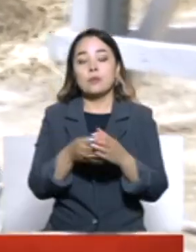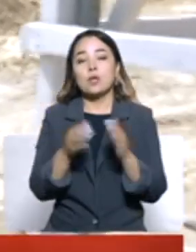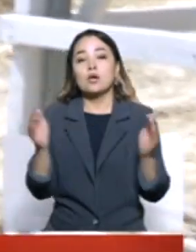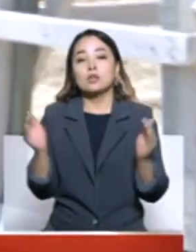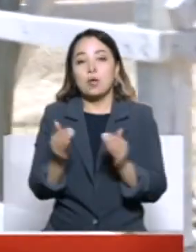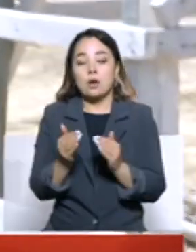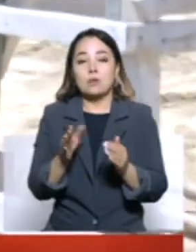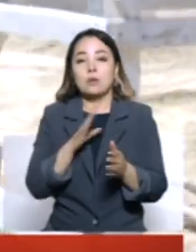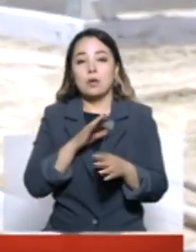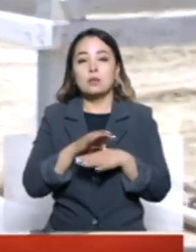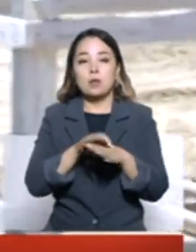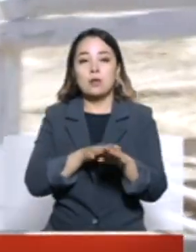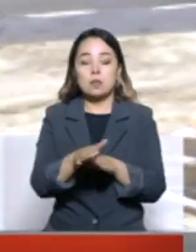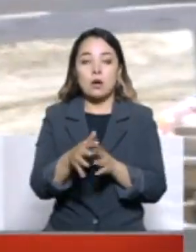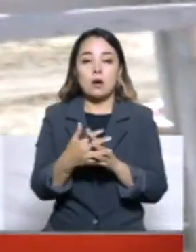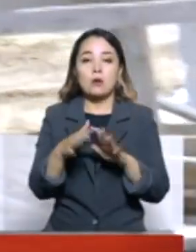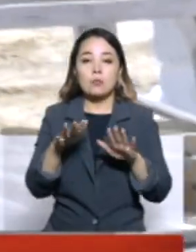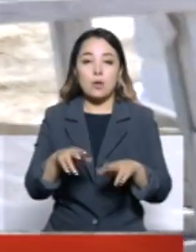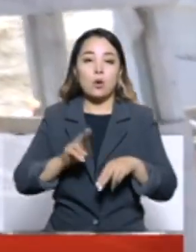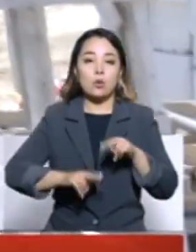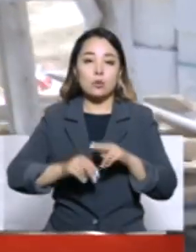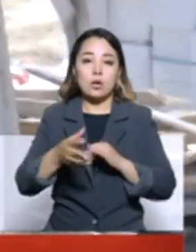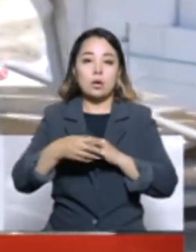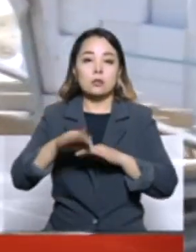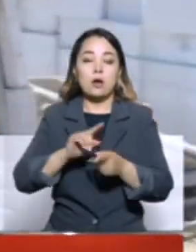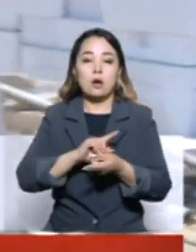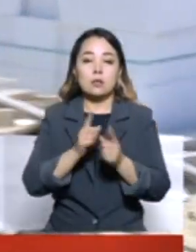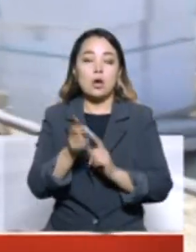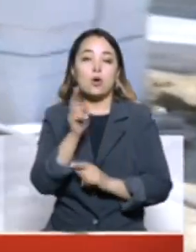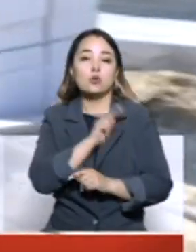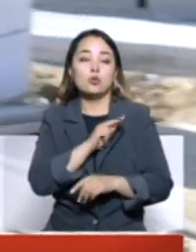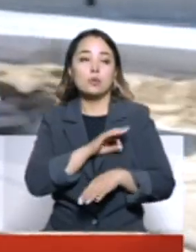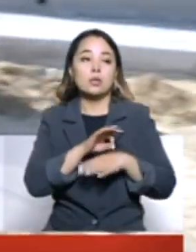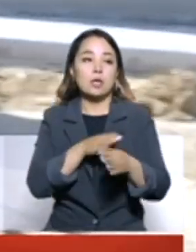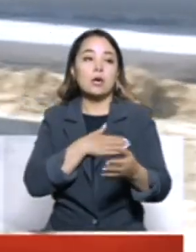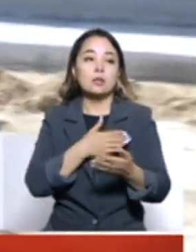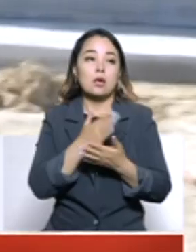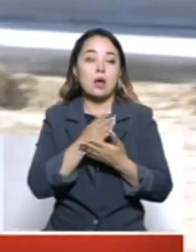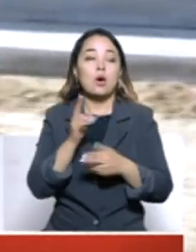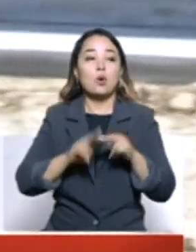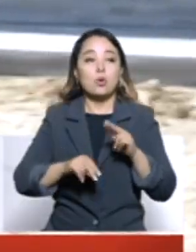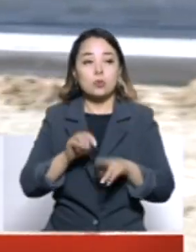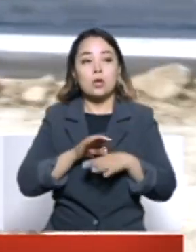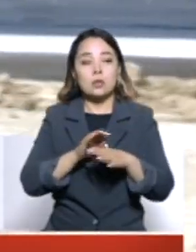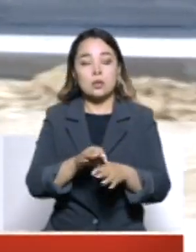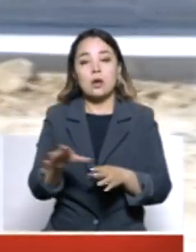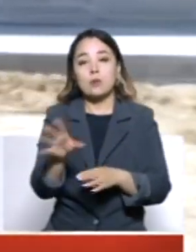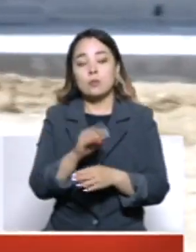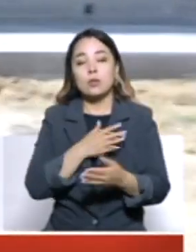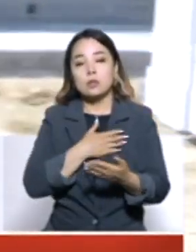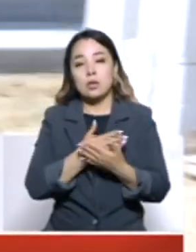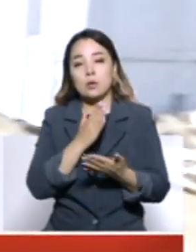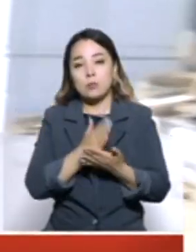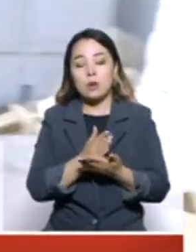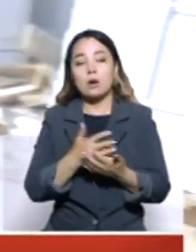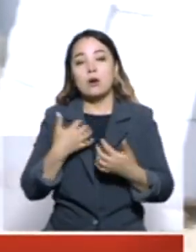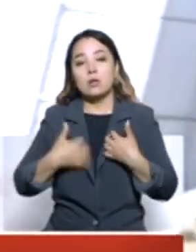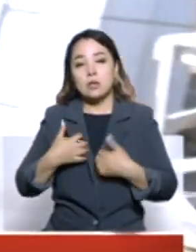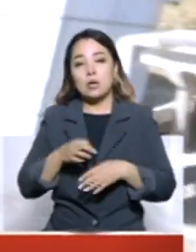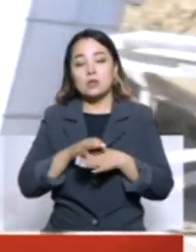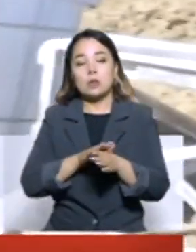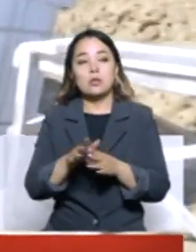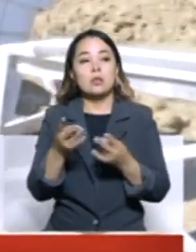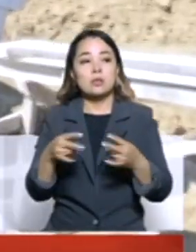ғана Тәуіш ауылының 40 шақты беті құрылыс алаңына айналған. Жұмыс қызу жүріп жатыр. Құрылысшыларда еш тыным жоқ. Асықпасқа да